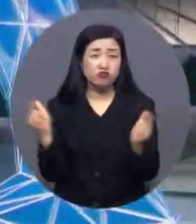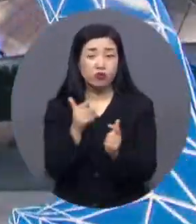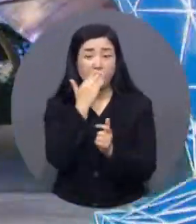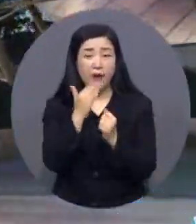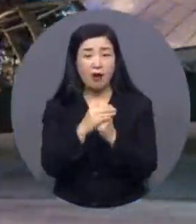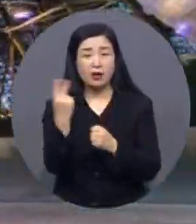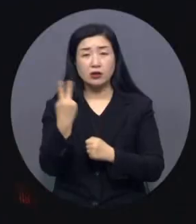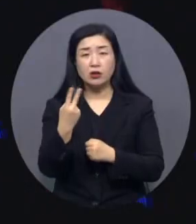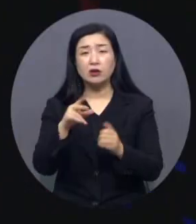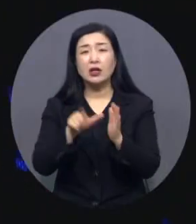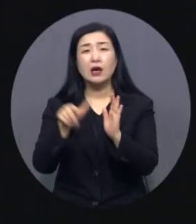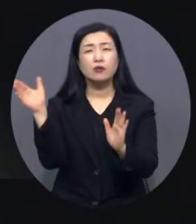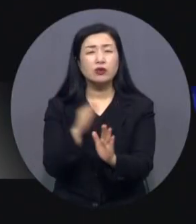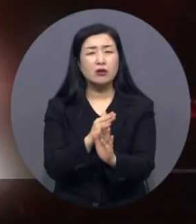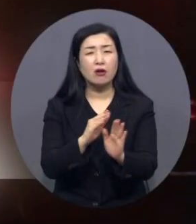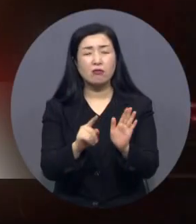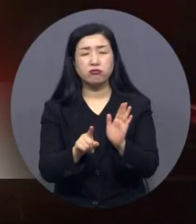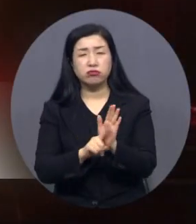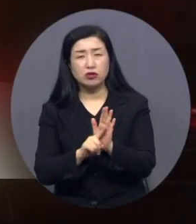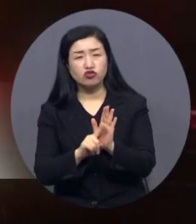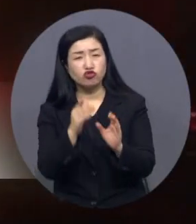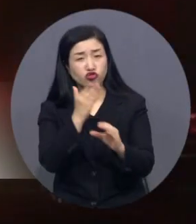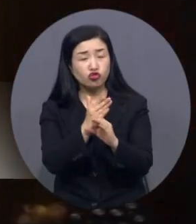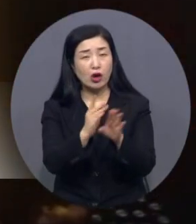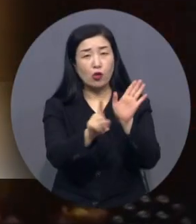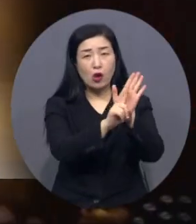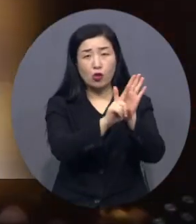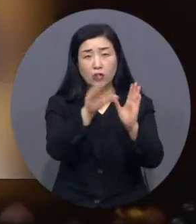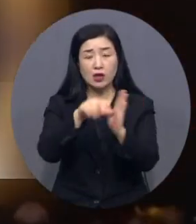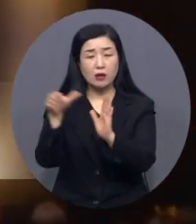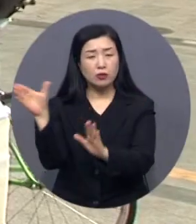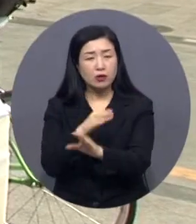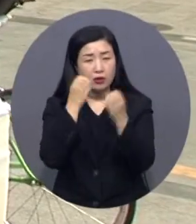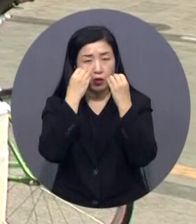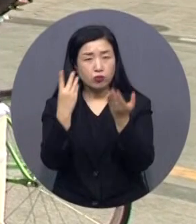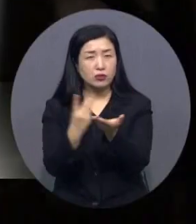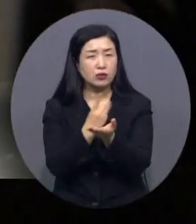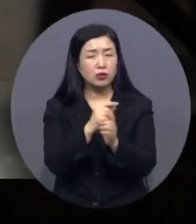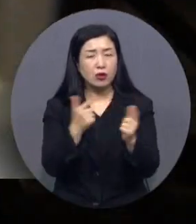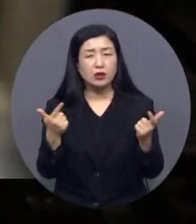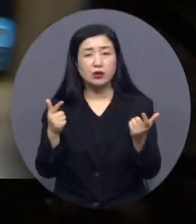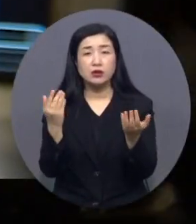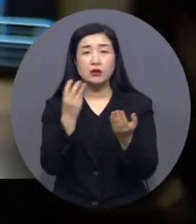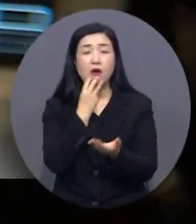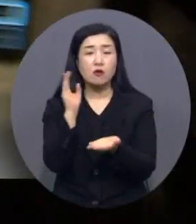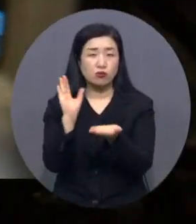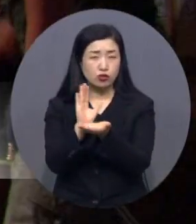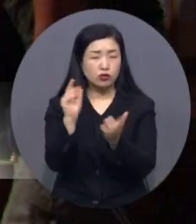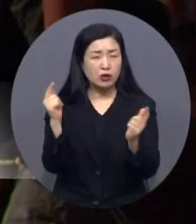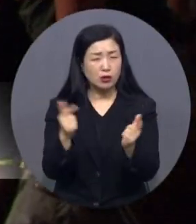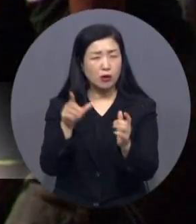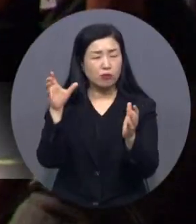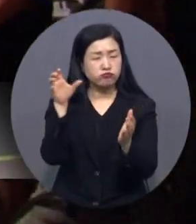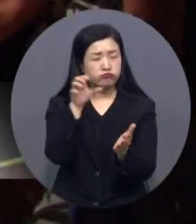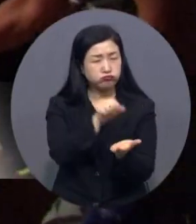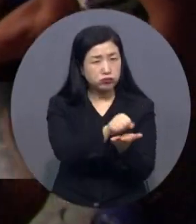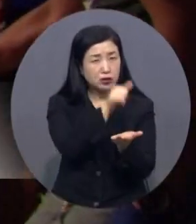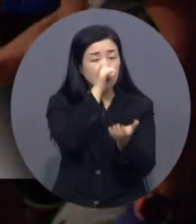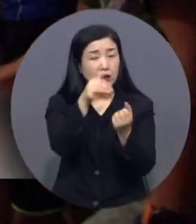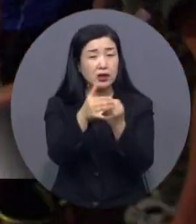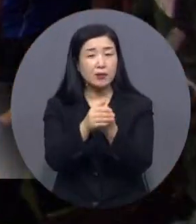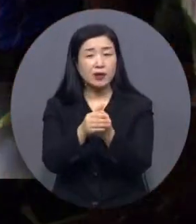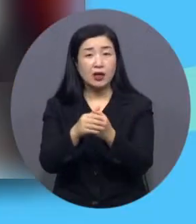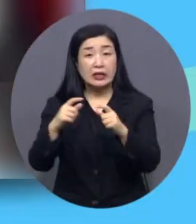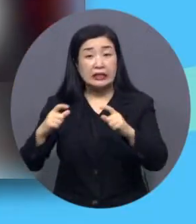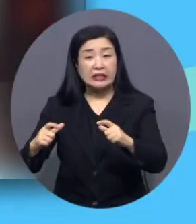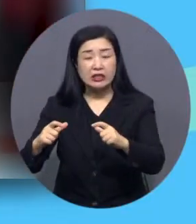2000년대 들어 간접 광고와 중간 광고 같은 새로운 형태의 광고가 서울 본사가 제작한 프로그램에 안착하면서 지역